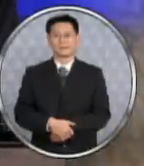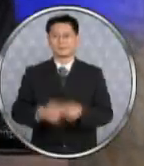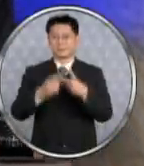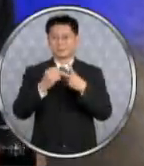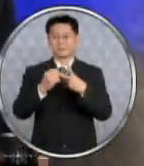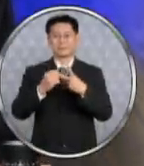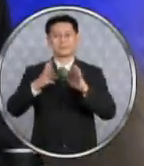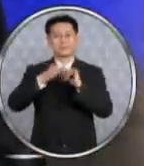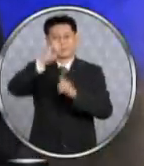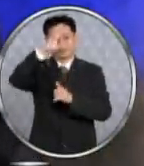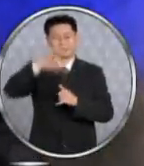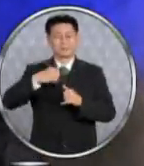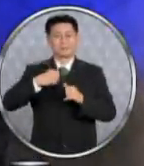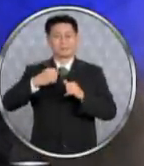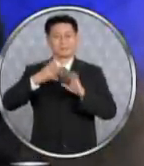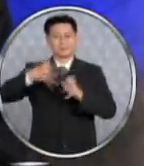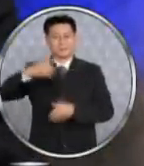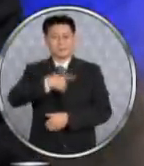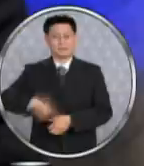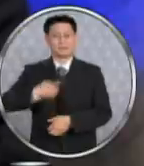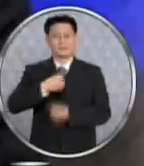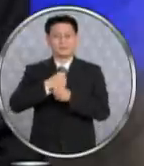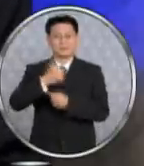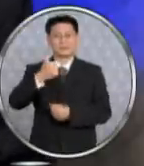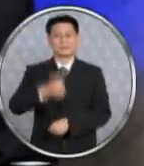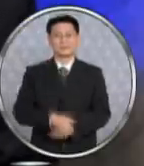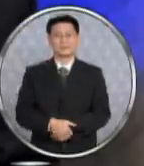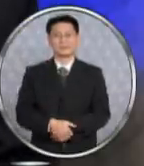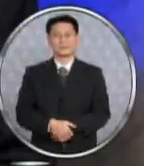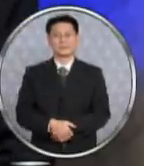第二位是国民党总统候选人马英九先生。